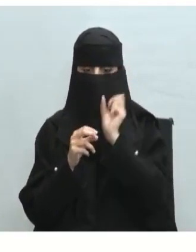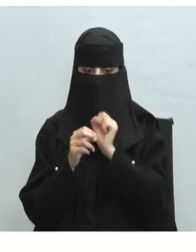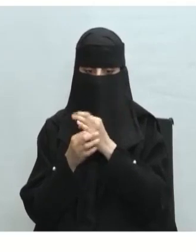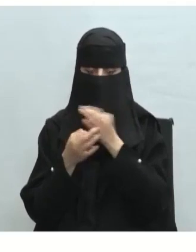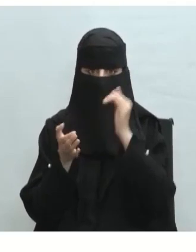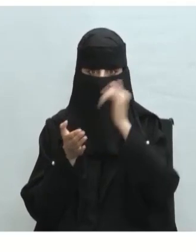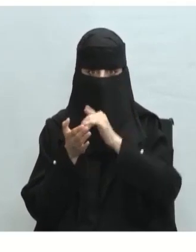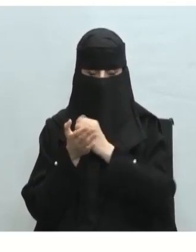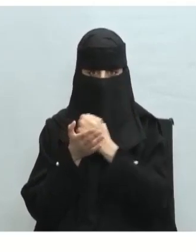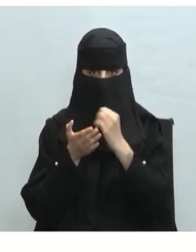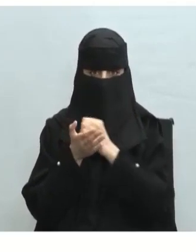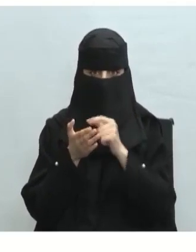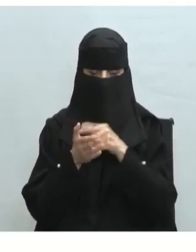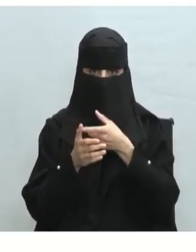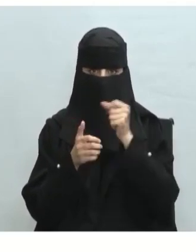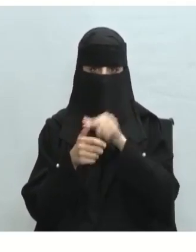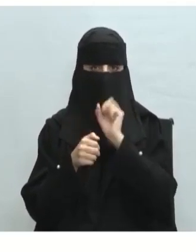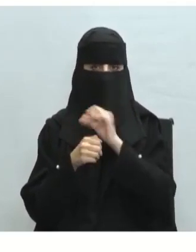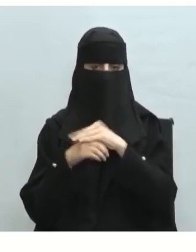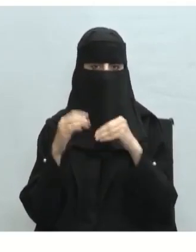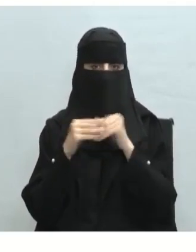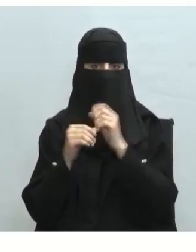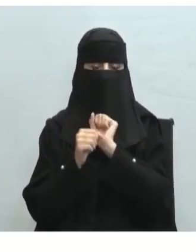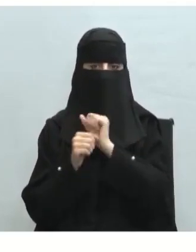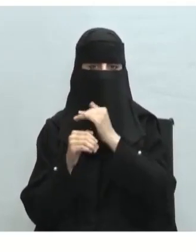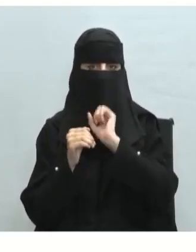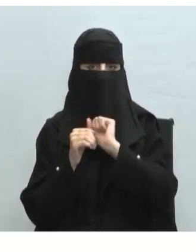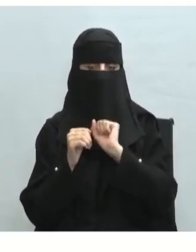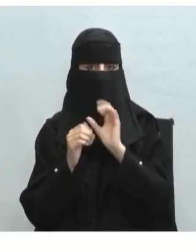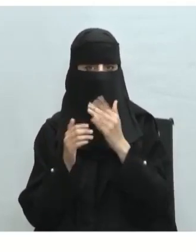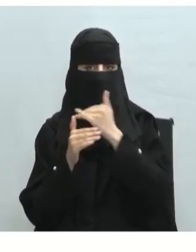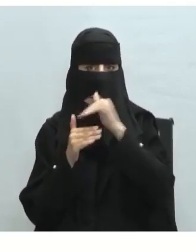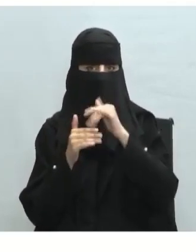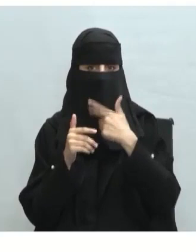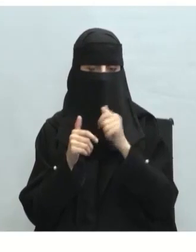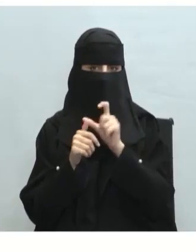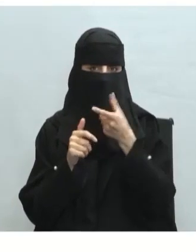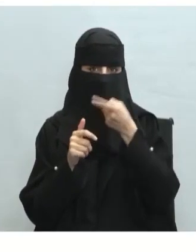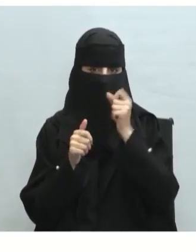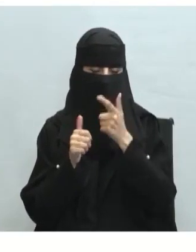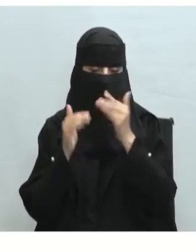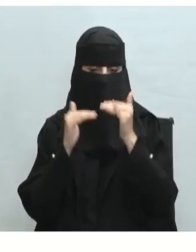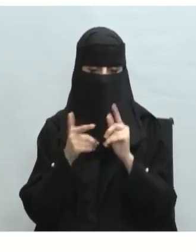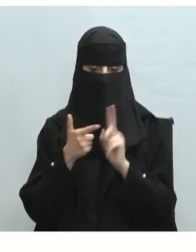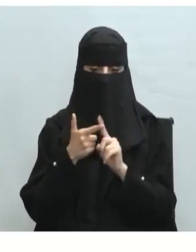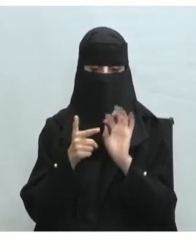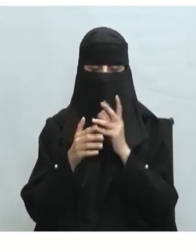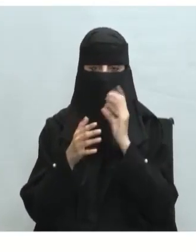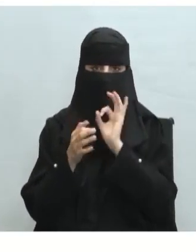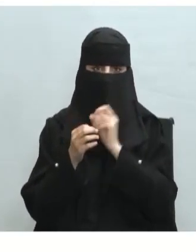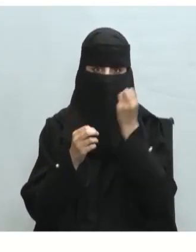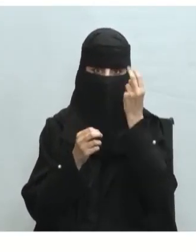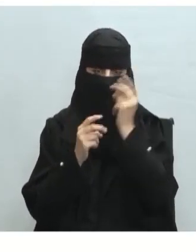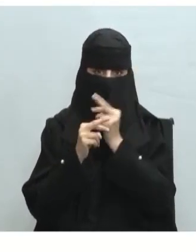النص فهم تنظيم النص وبنائه واتباع التعليمات هذه في المستوى الاول ما هو ايضا استنتاج الافكار غير مصرح بها واستخلاص